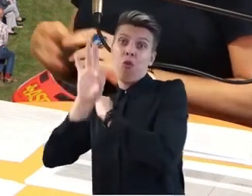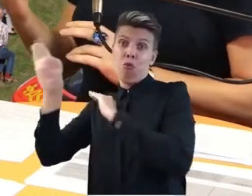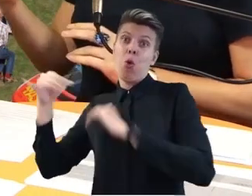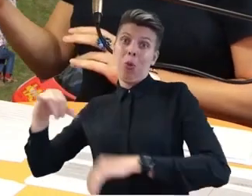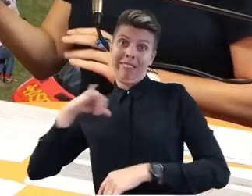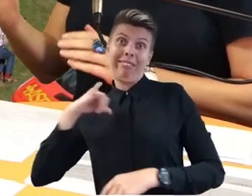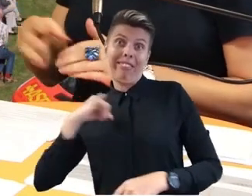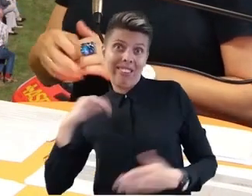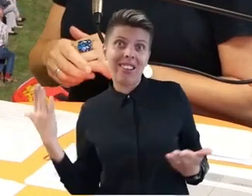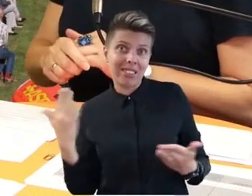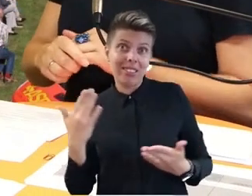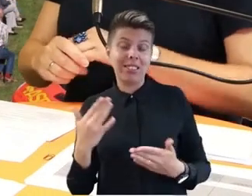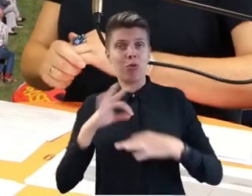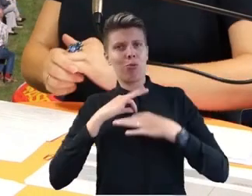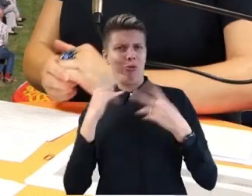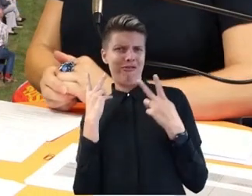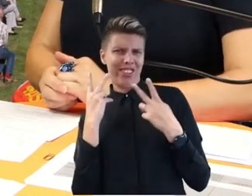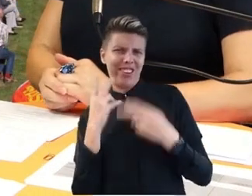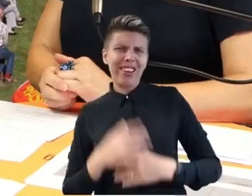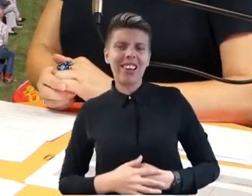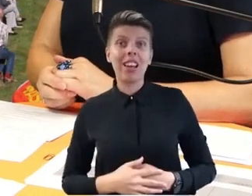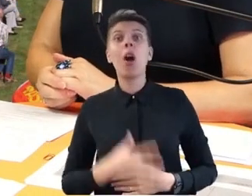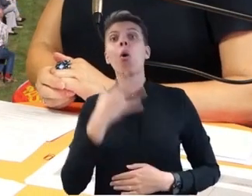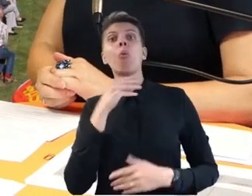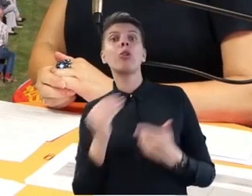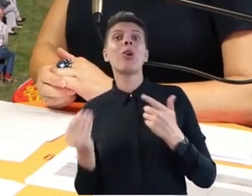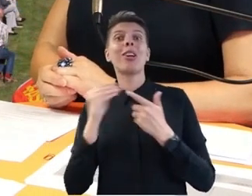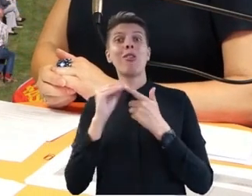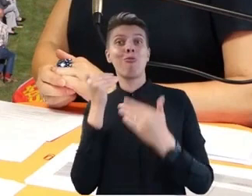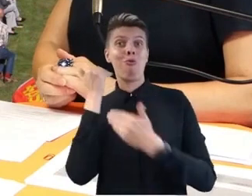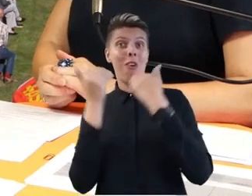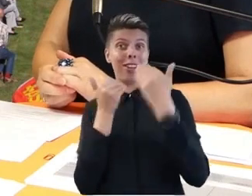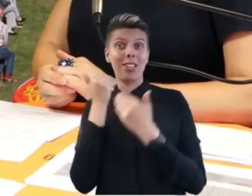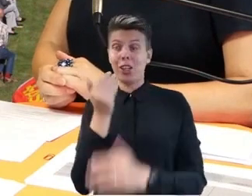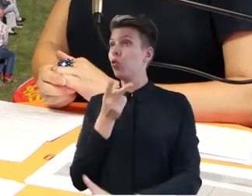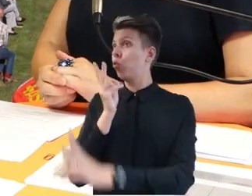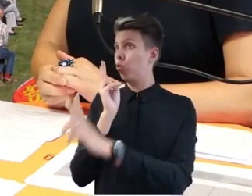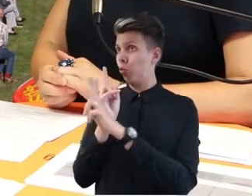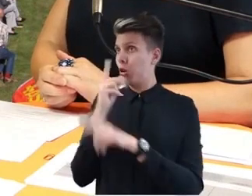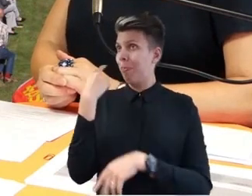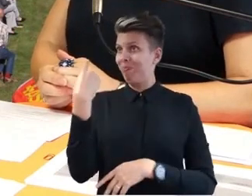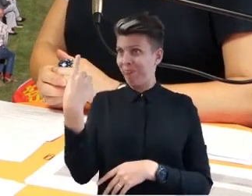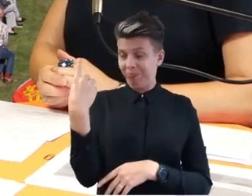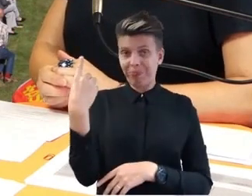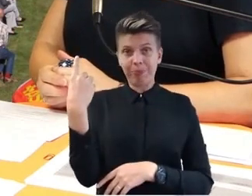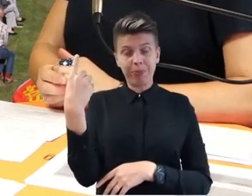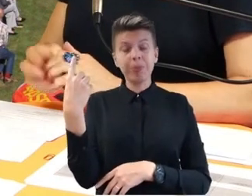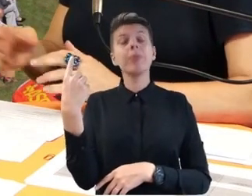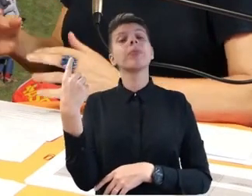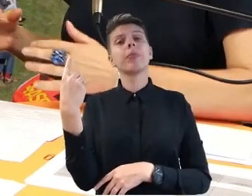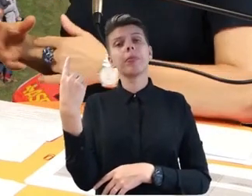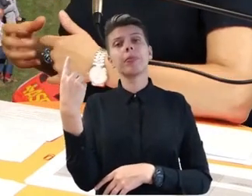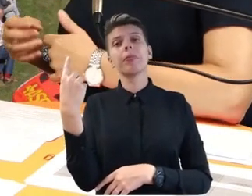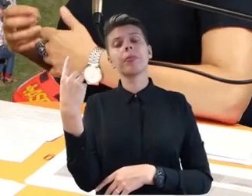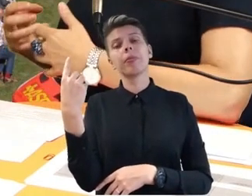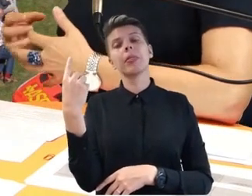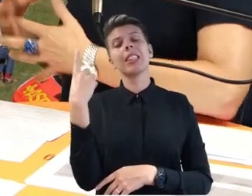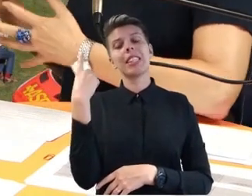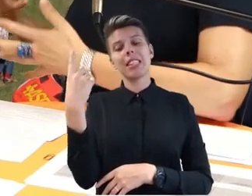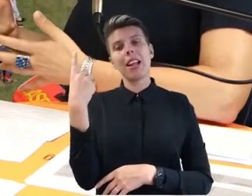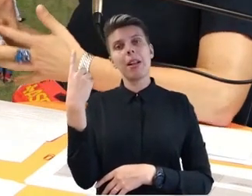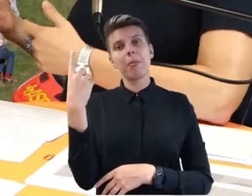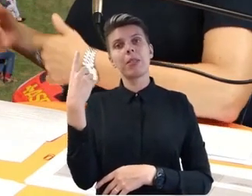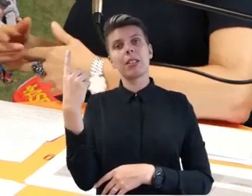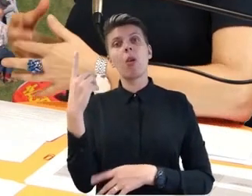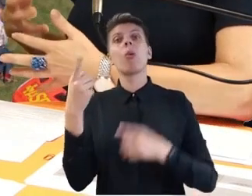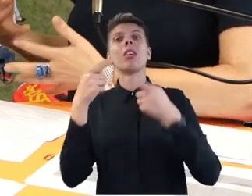wichtig was ich auch noch gerne erwähnen würde es ja sie stehen in sehr engem kontakt also mit denen den